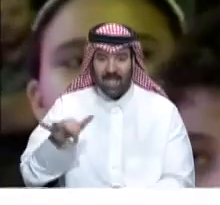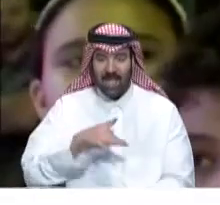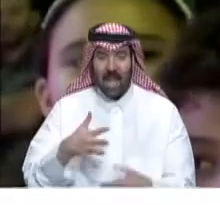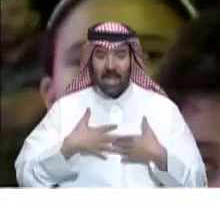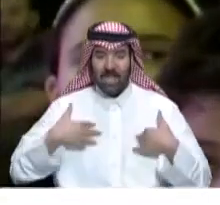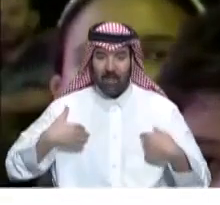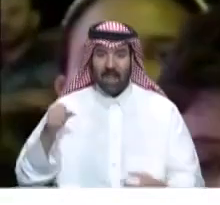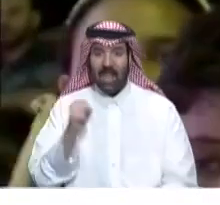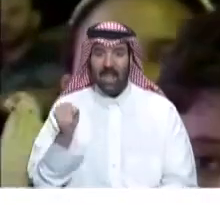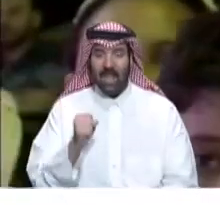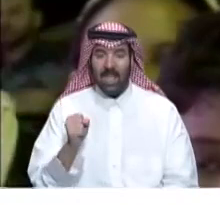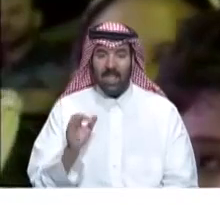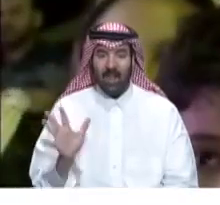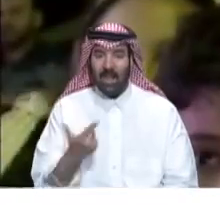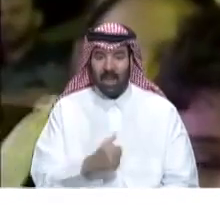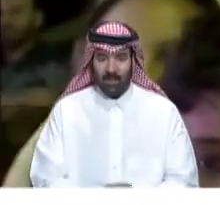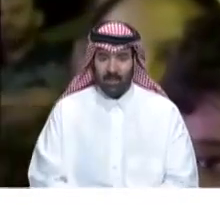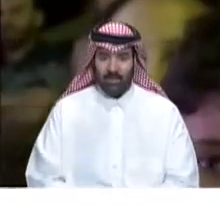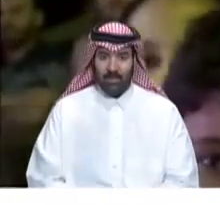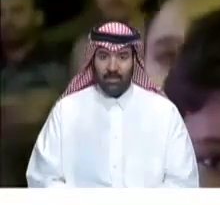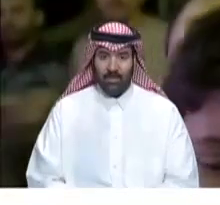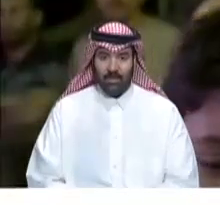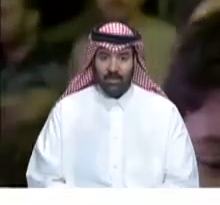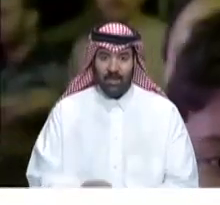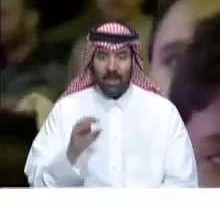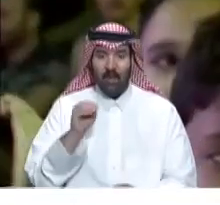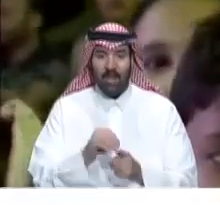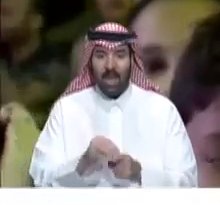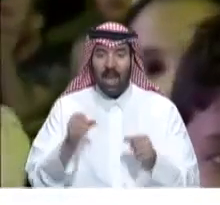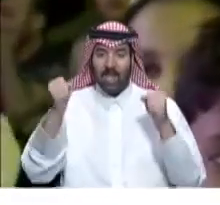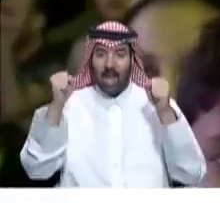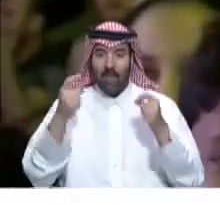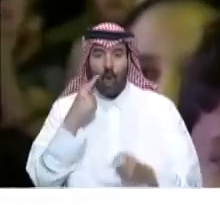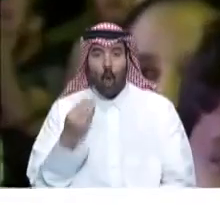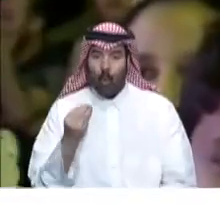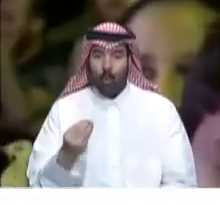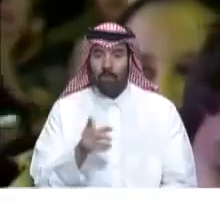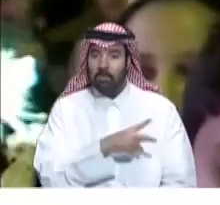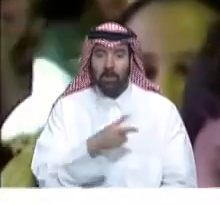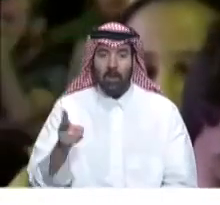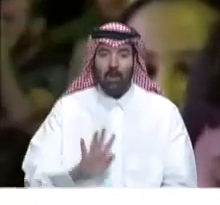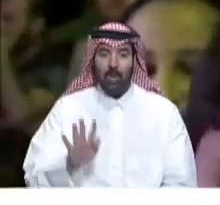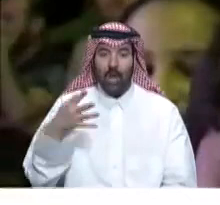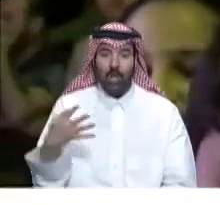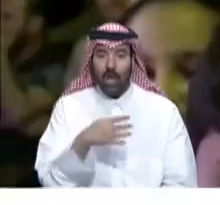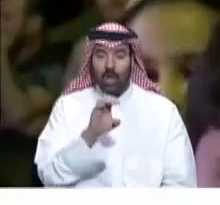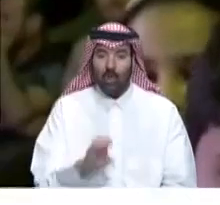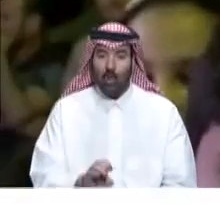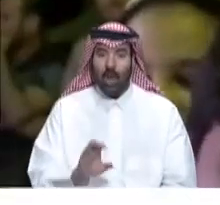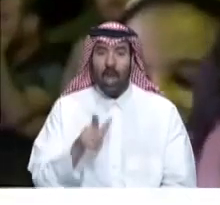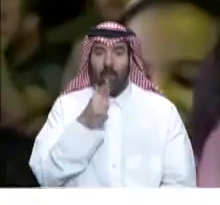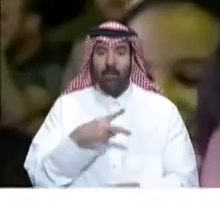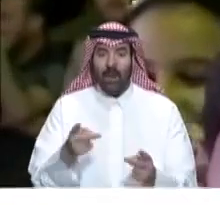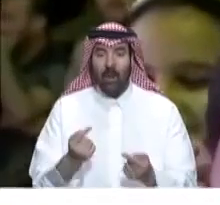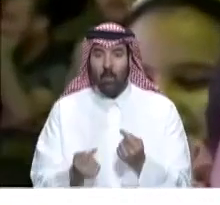للاستمتاع بفعاليات عيد الفطر المبارك؟ والله الطائف كله جميل، شرق غرب جنوب، ولكن